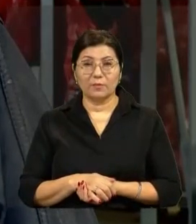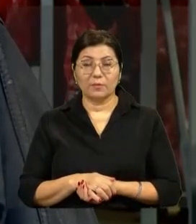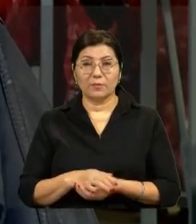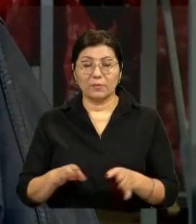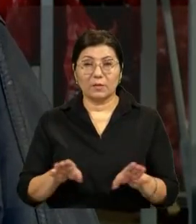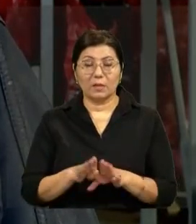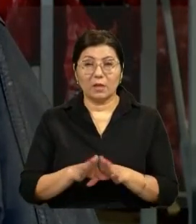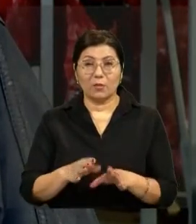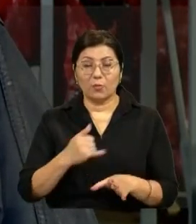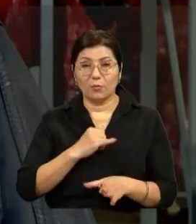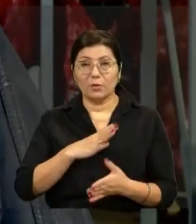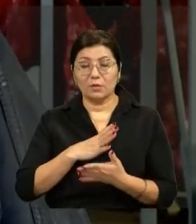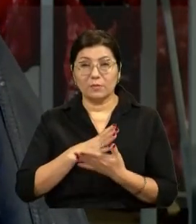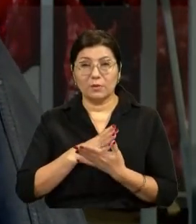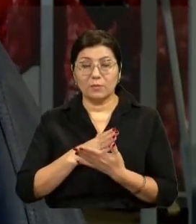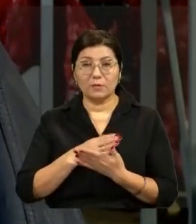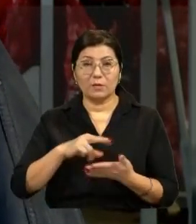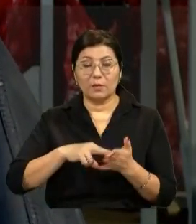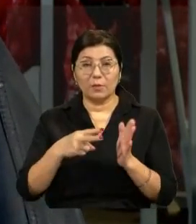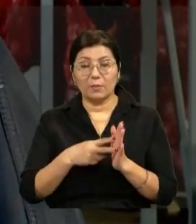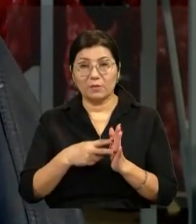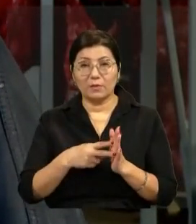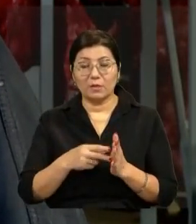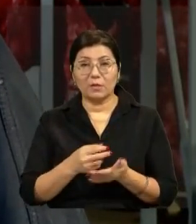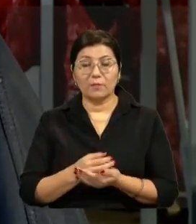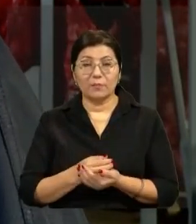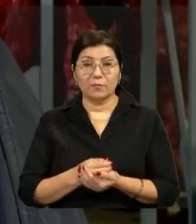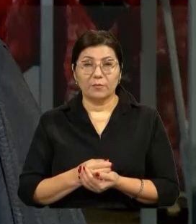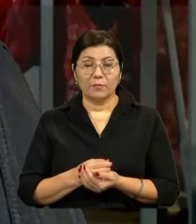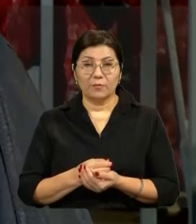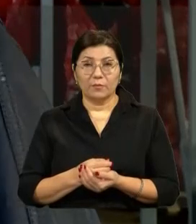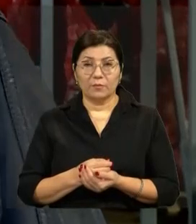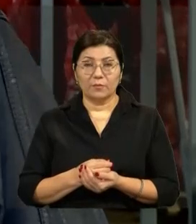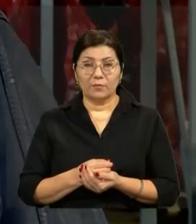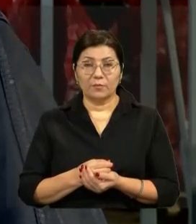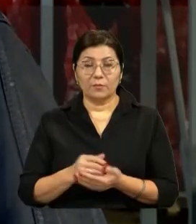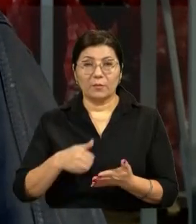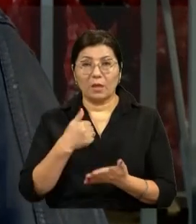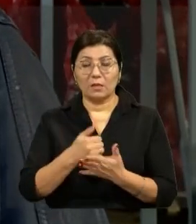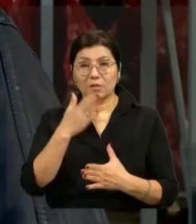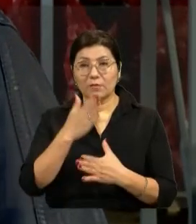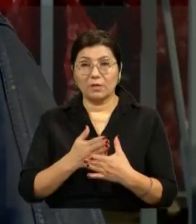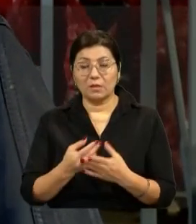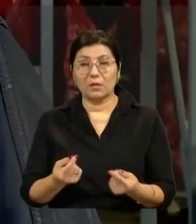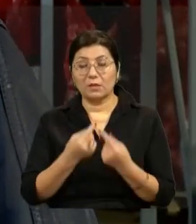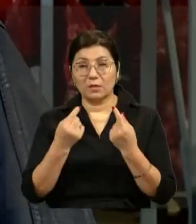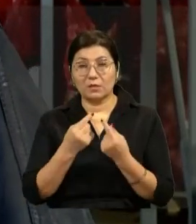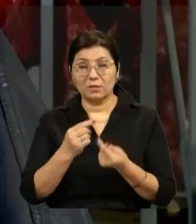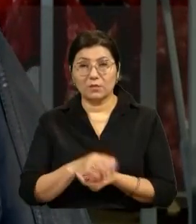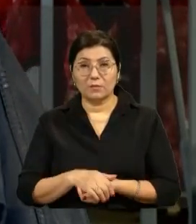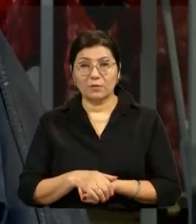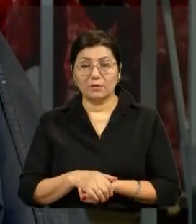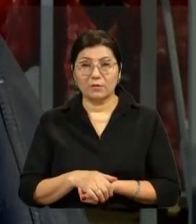провизорно был урожай, мы планировали один, по факту же он вышел другой. И основная часть зерна